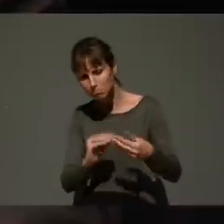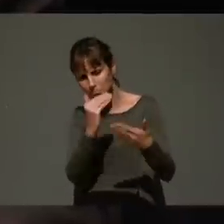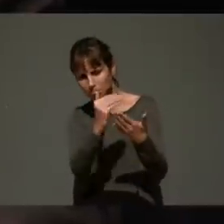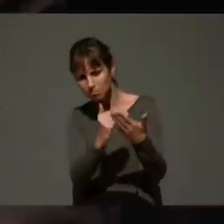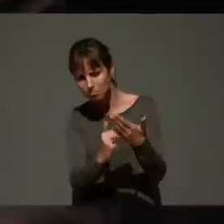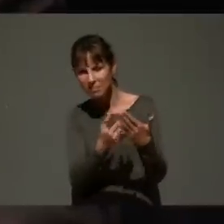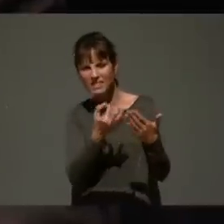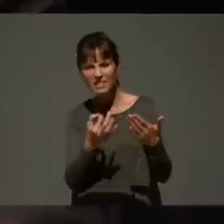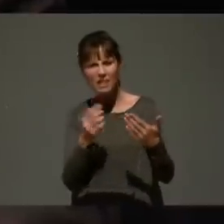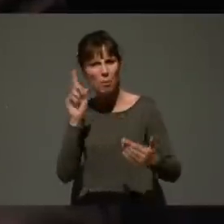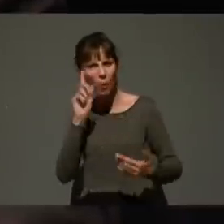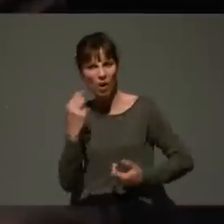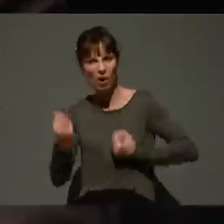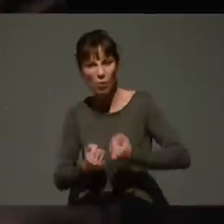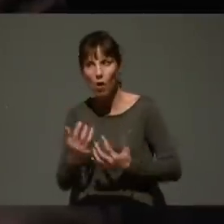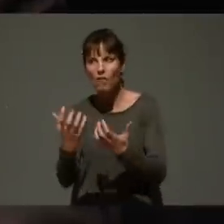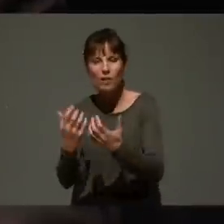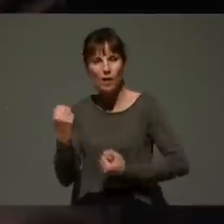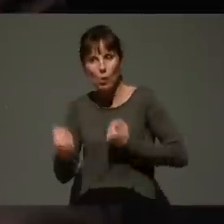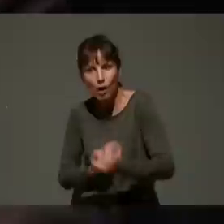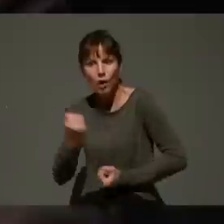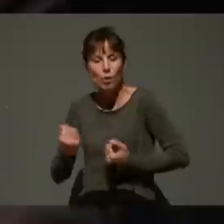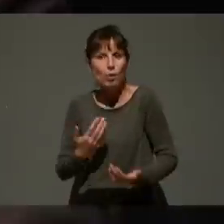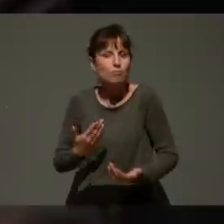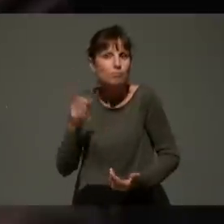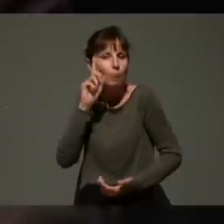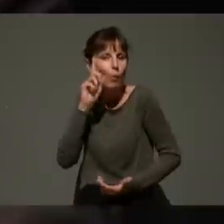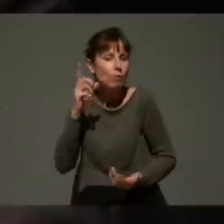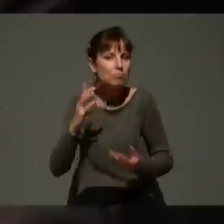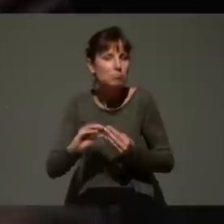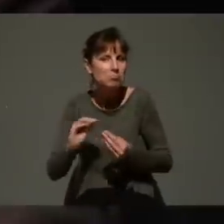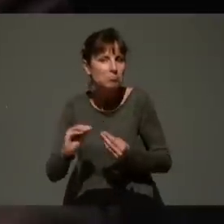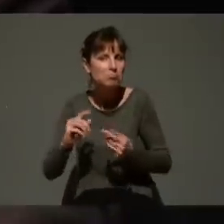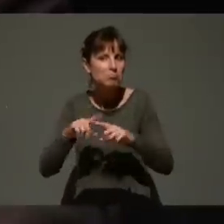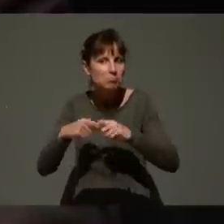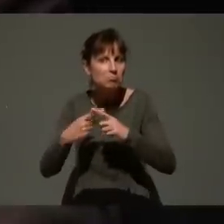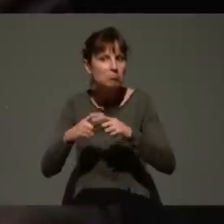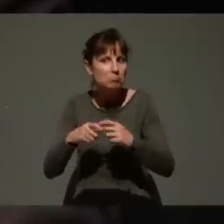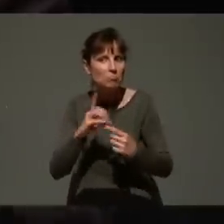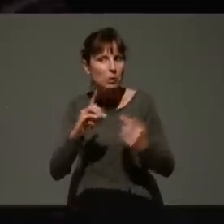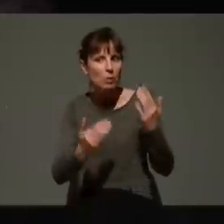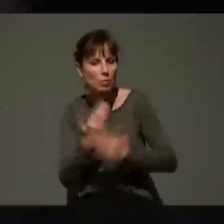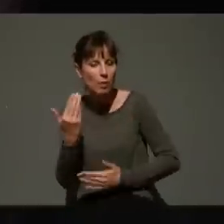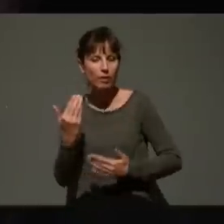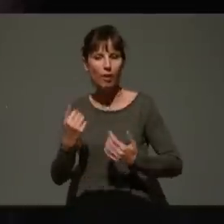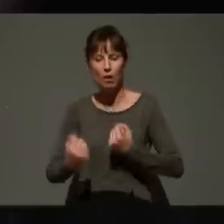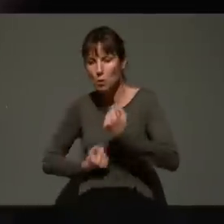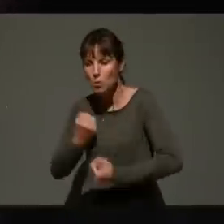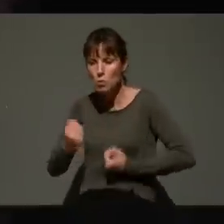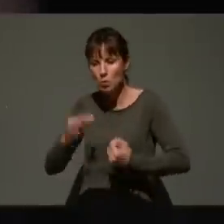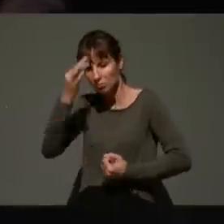courez ? Qu'est-ce qui fait que vous avez envie, même pour votre plaisir, d'aller courir le dimanche matin, d'aller faire